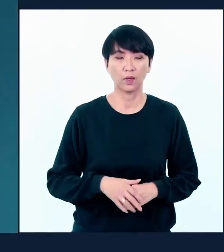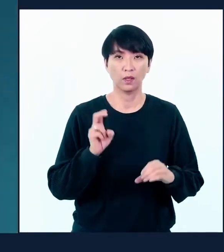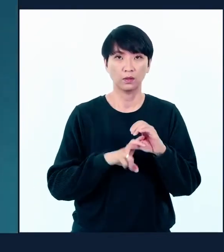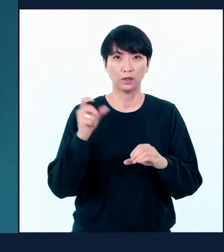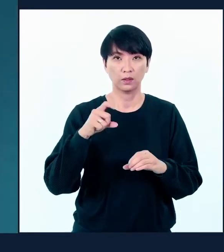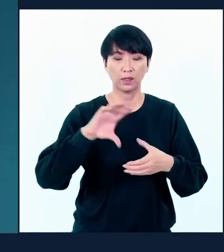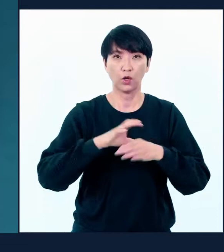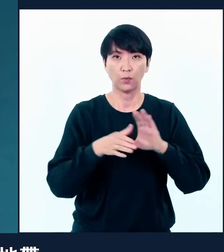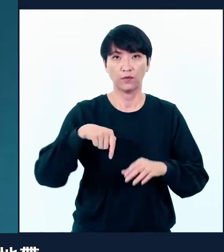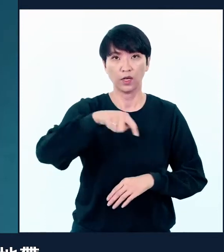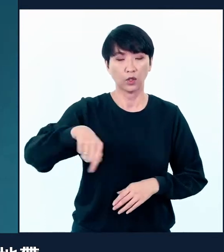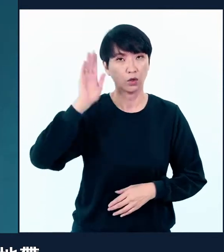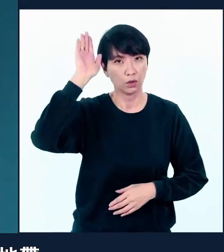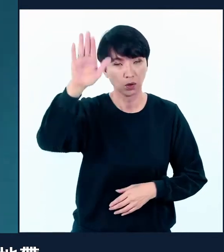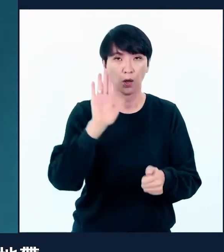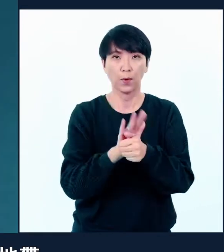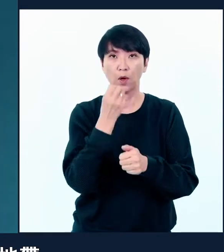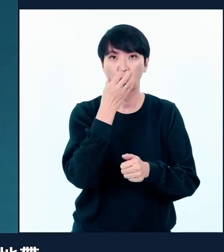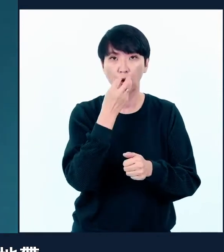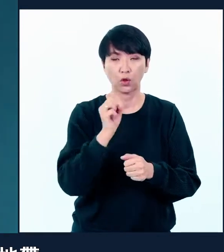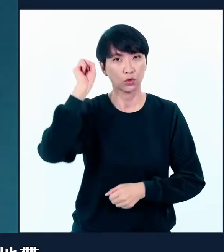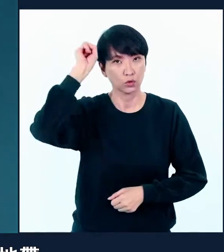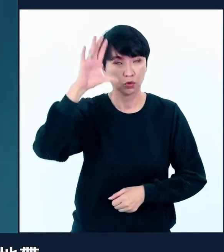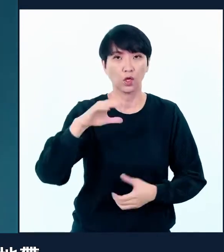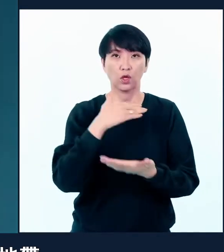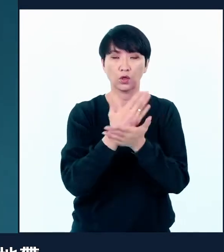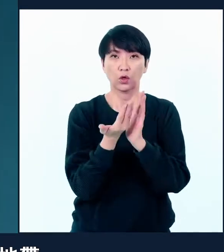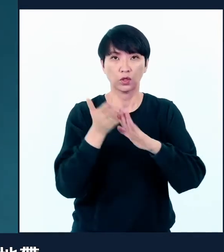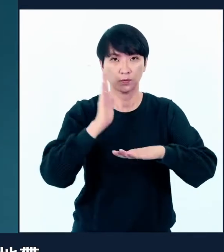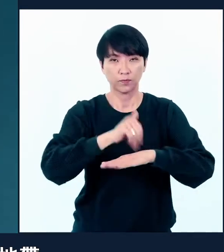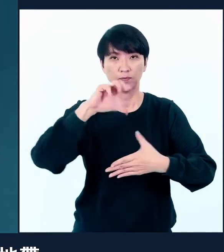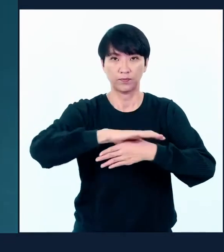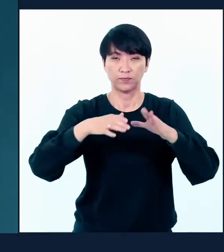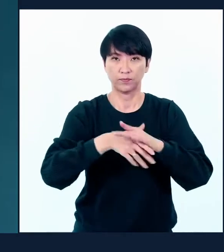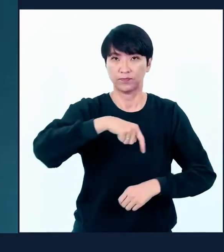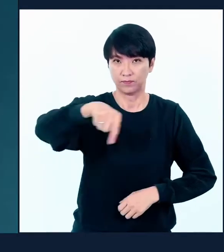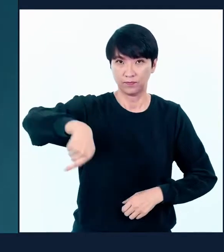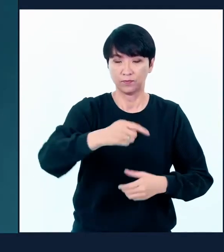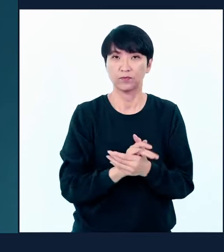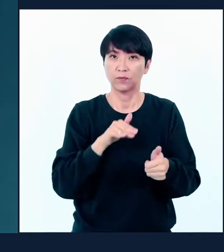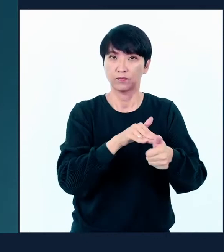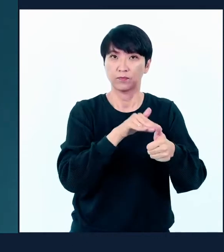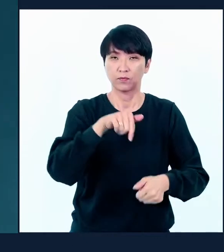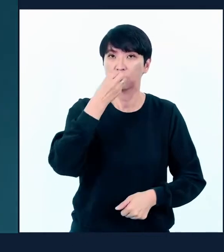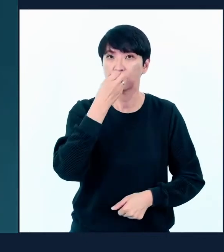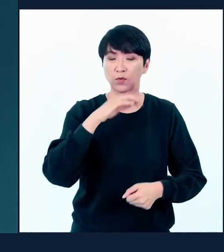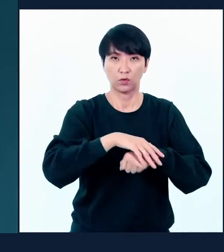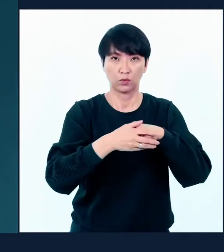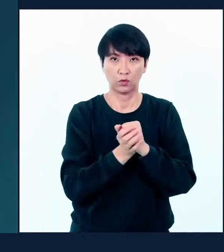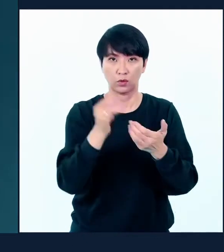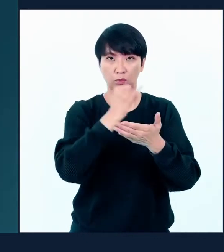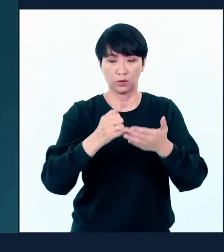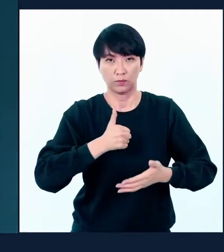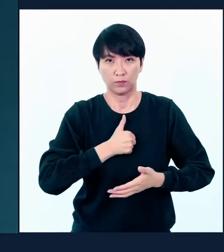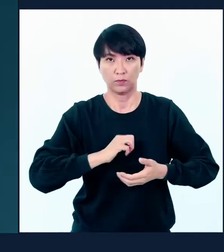西九文化區的願景是為香港創造一個多姿多彩的文化地帶，促进本地及国际艺术家的合作